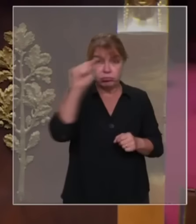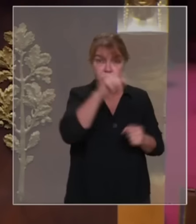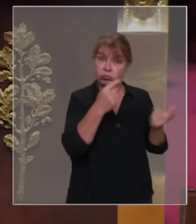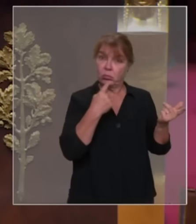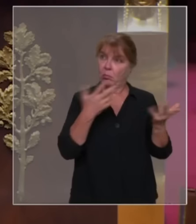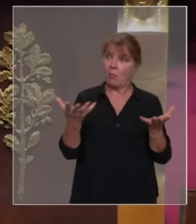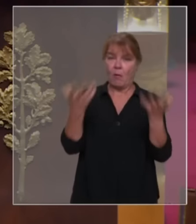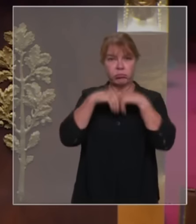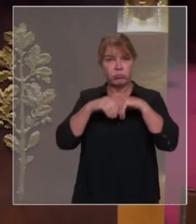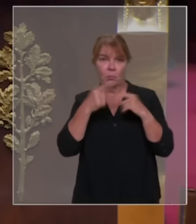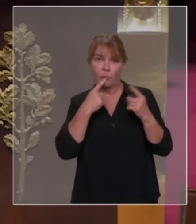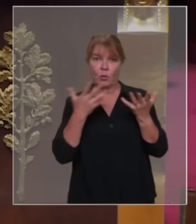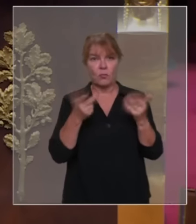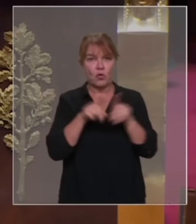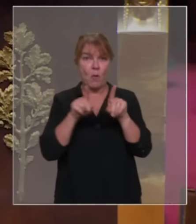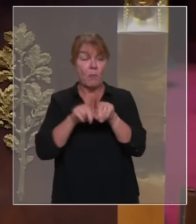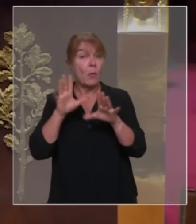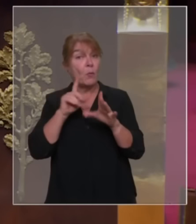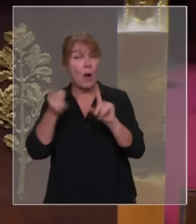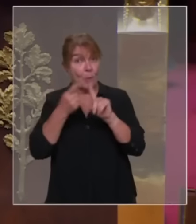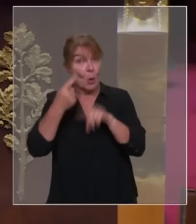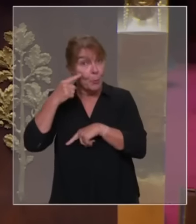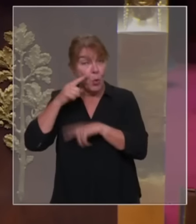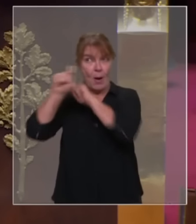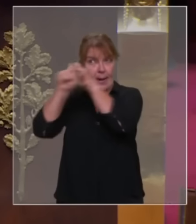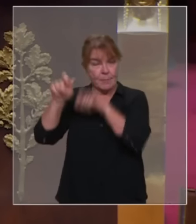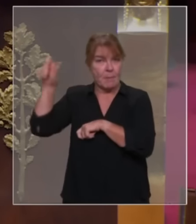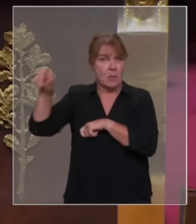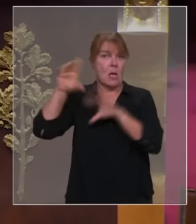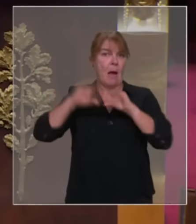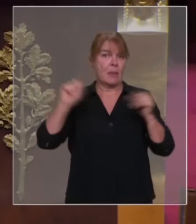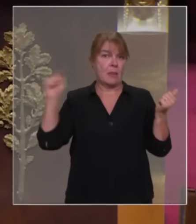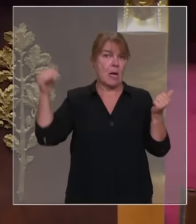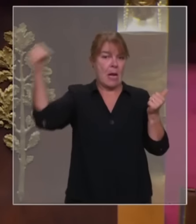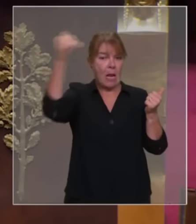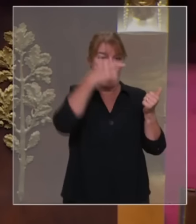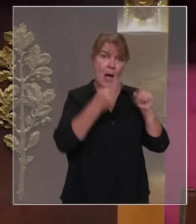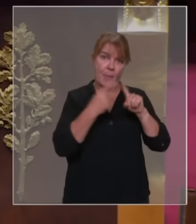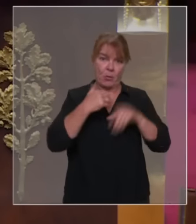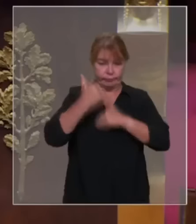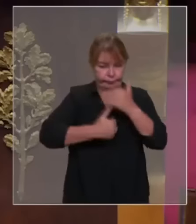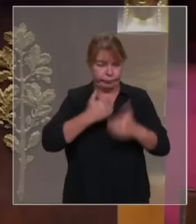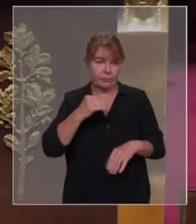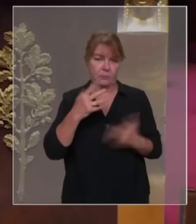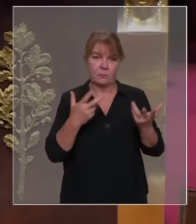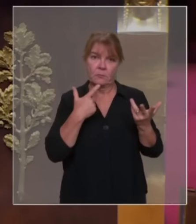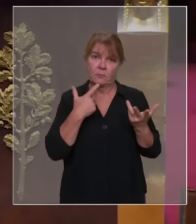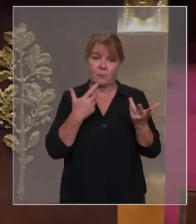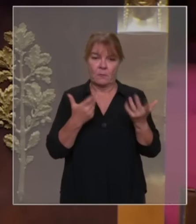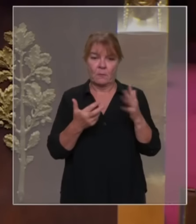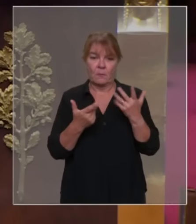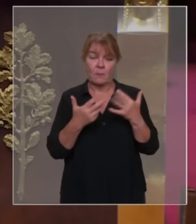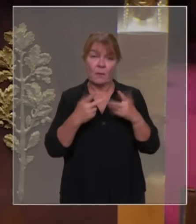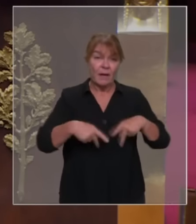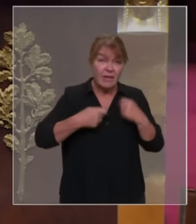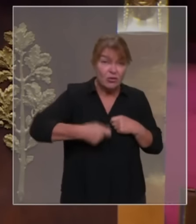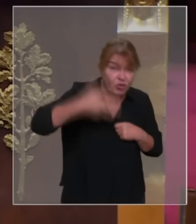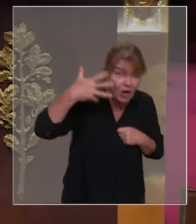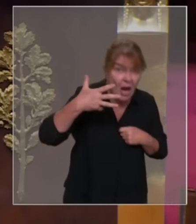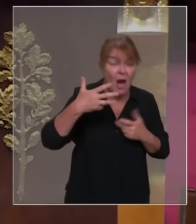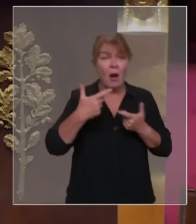direct, le plus direct de leurs habitants. Ensemble, je pense que nous devons aussi lutter rapidement contre la vie chère